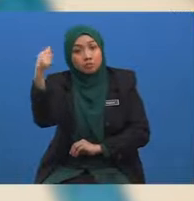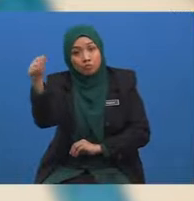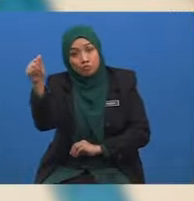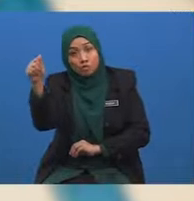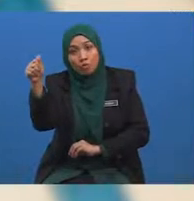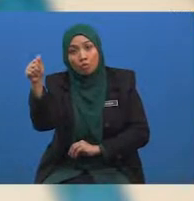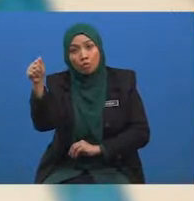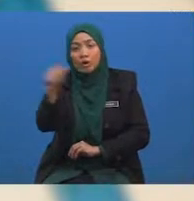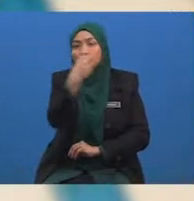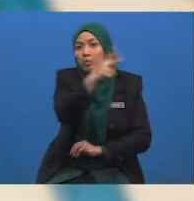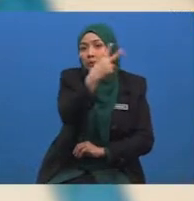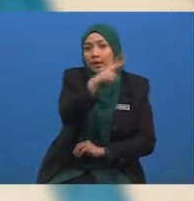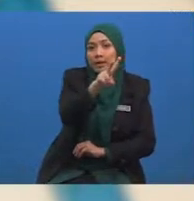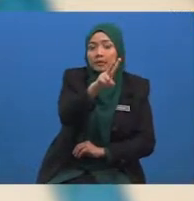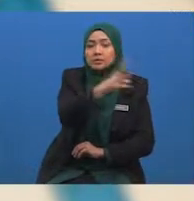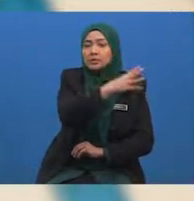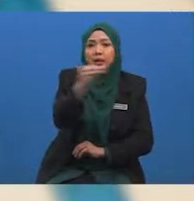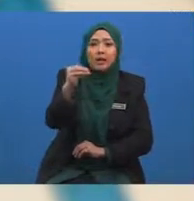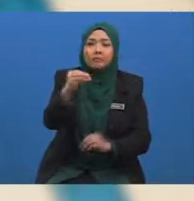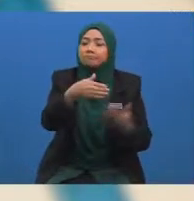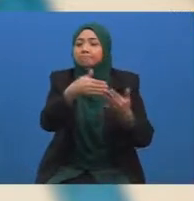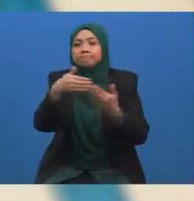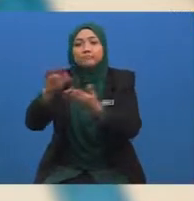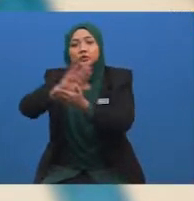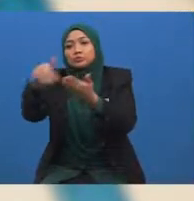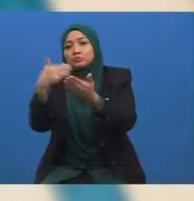10, 12 dan seterusnya.